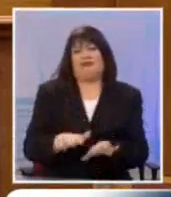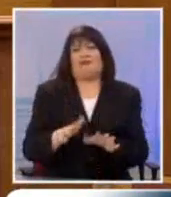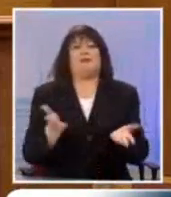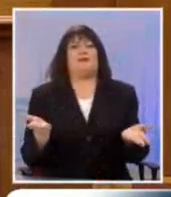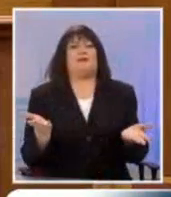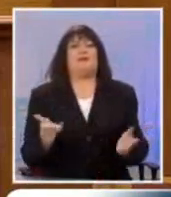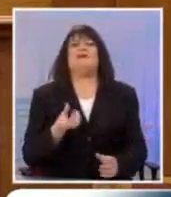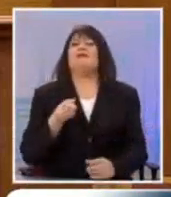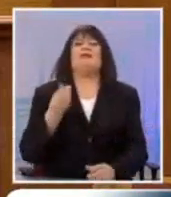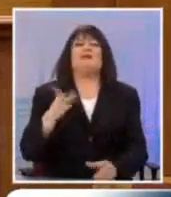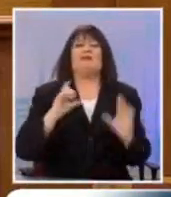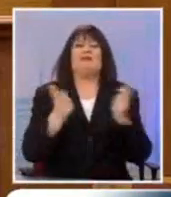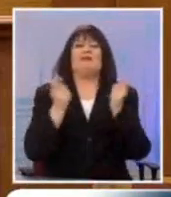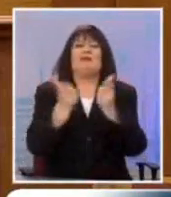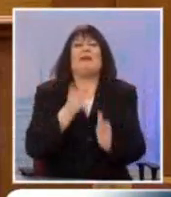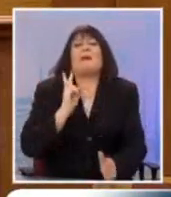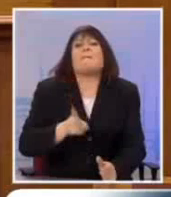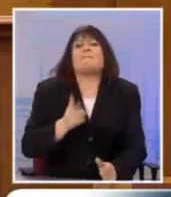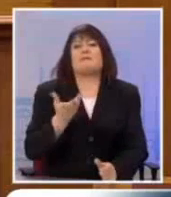πόσα νοικοκυριά κινδυνεύουν να μπουν